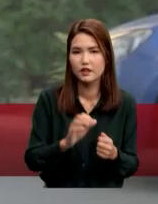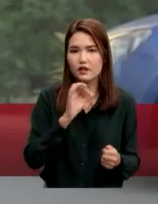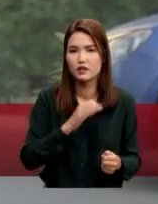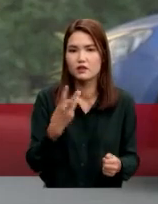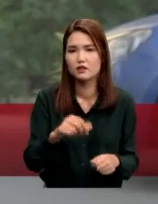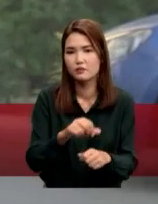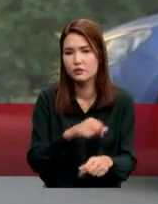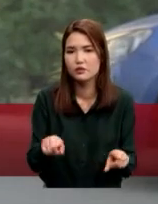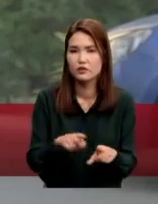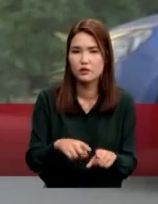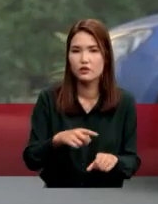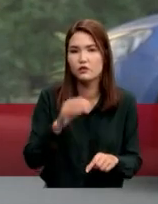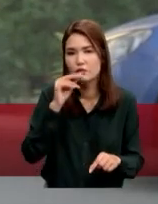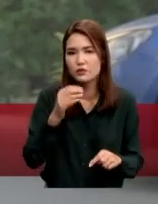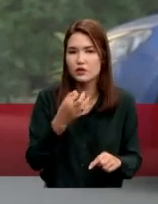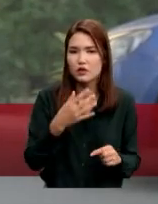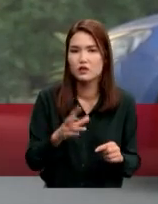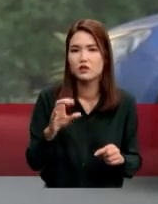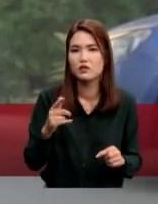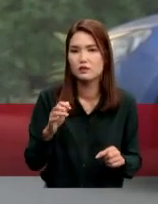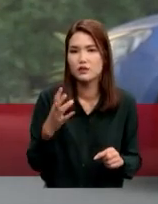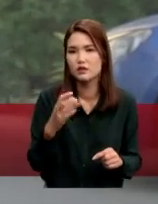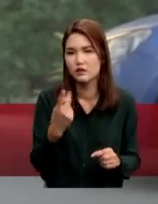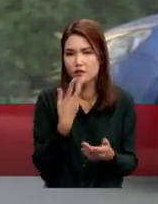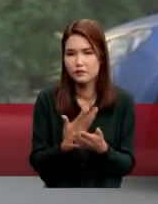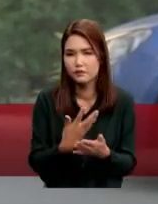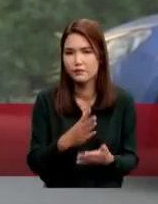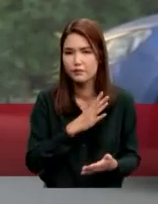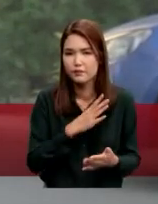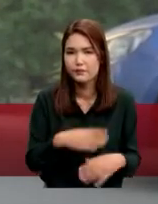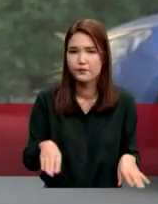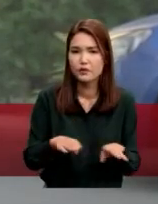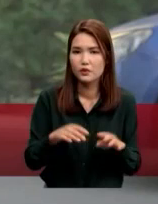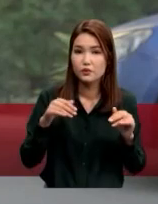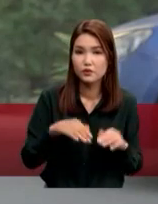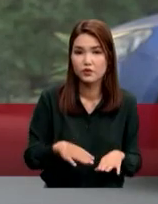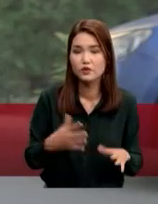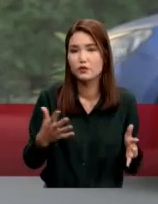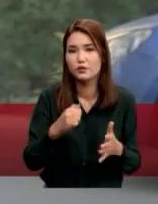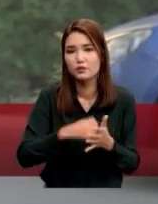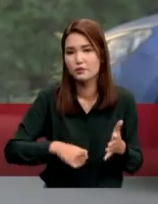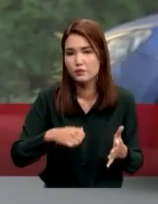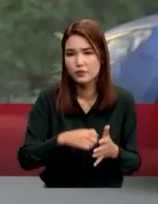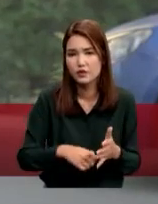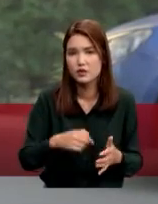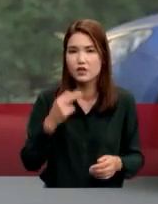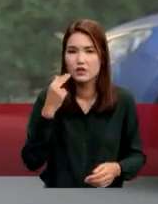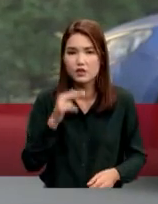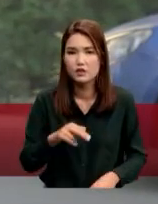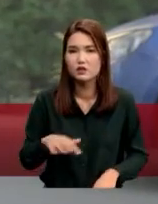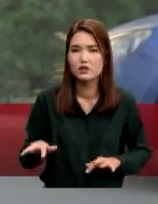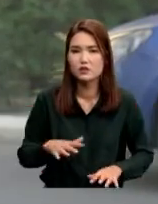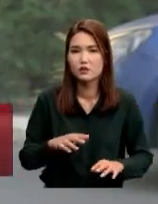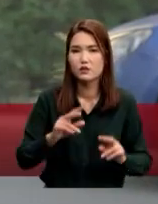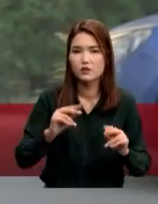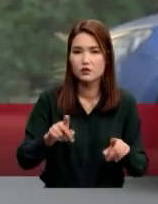местных супермаркетах, работающих с акиматом, удается удерживать благодаря вот таким, пусть и не самым популярным мерам. Но вот как долго это будет